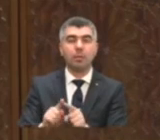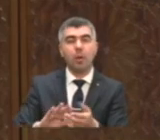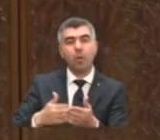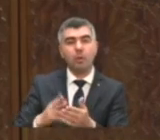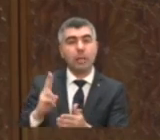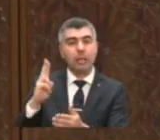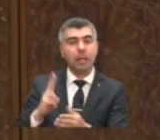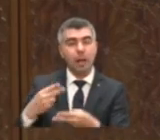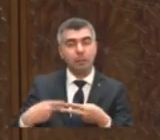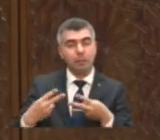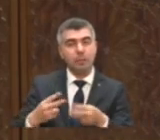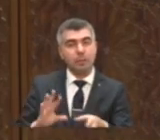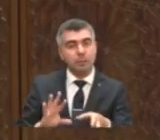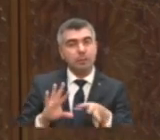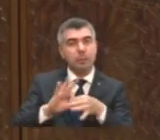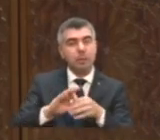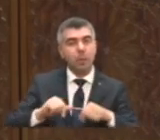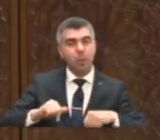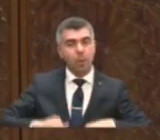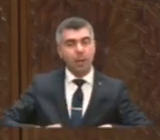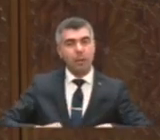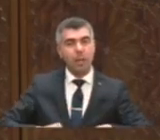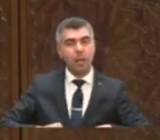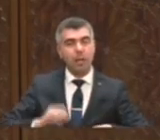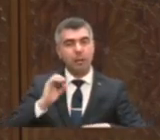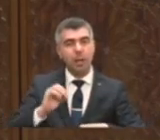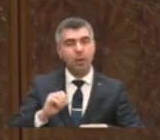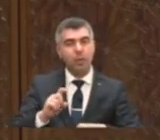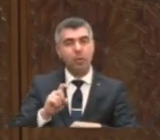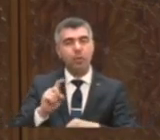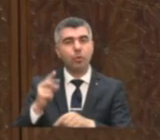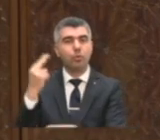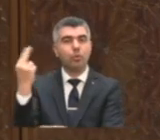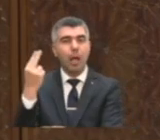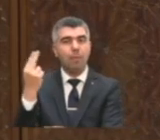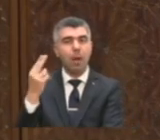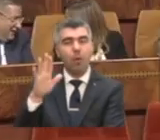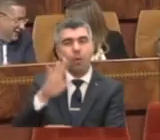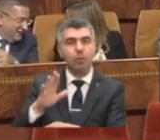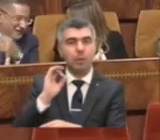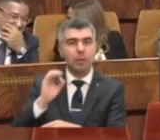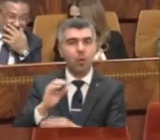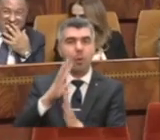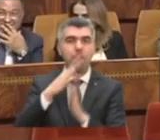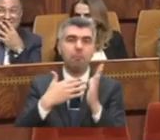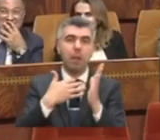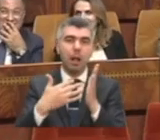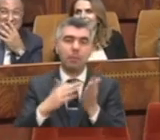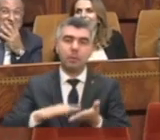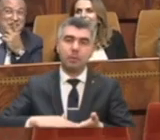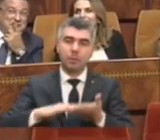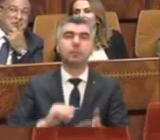تلقات بمشاركة ما بين الوزارة ديالكم المحترمة والجامعة الوطنية للتخييم من برنامج أورش. لهذا